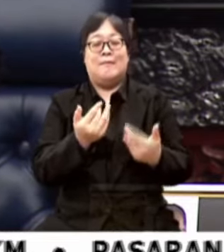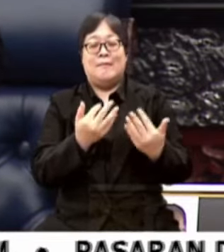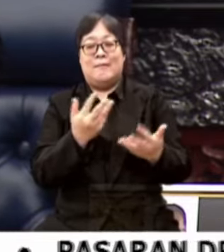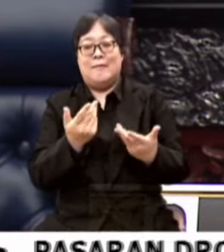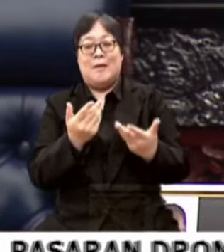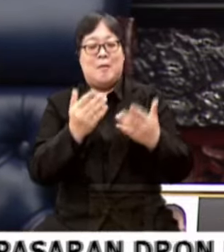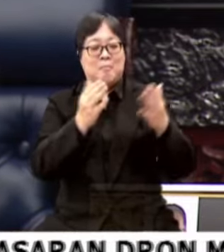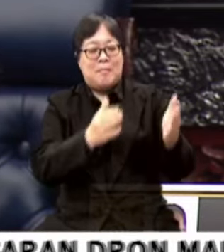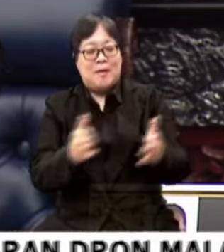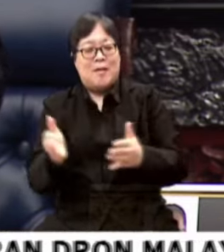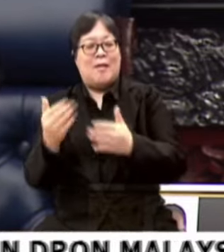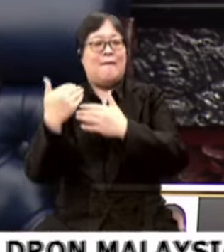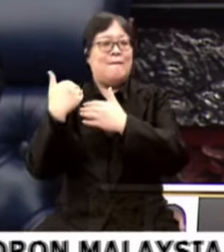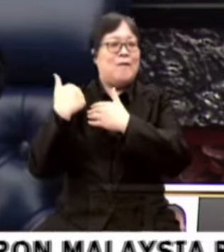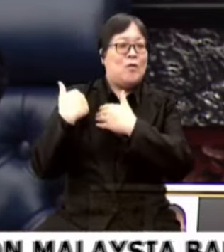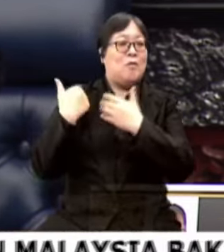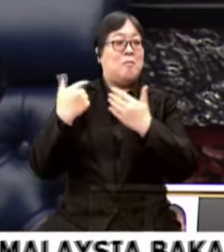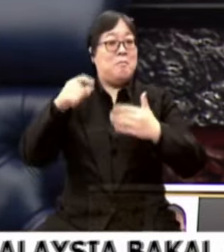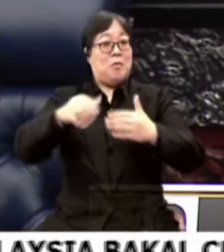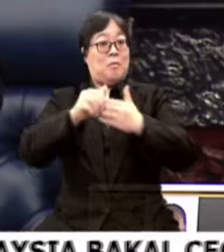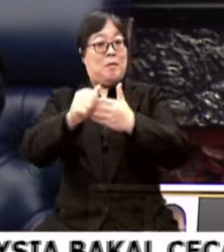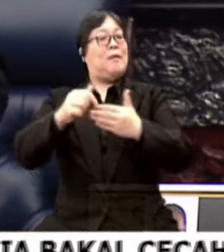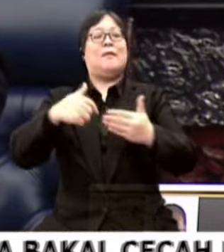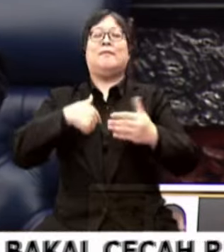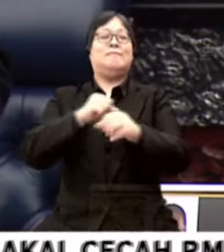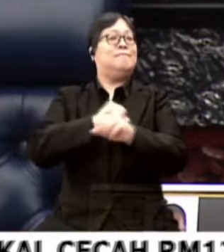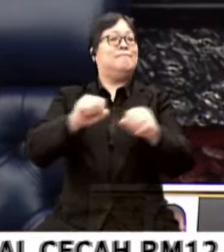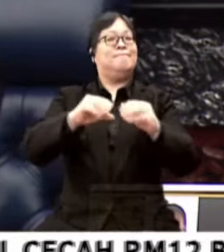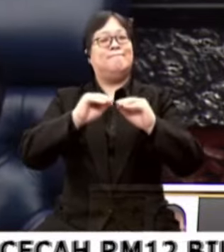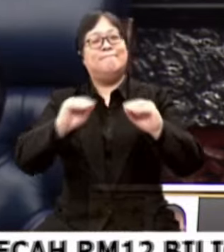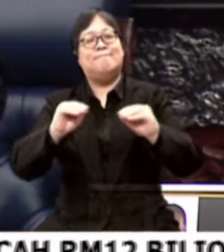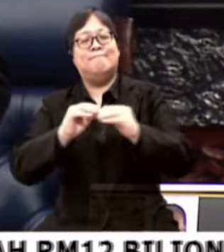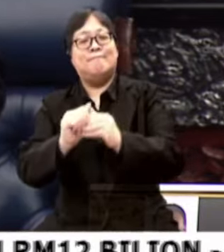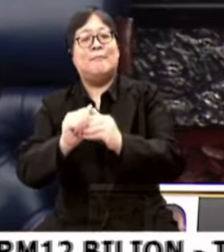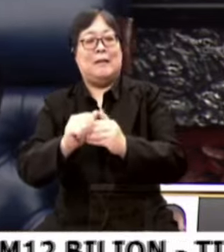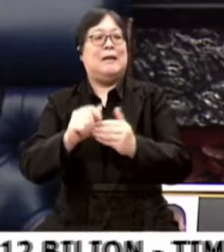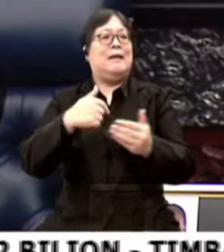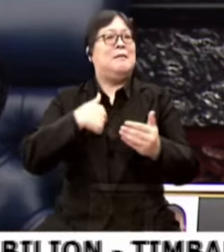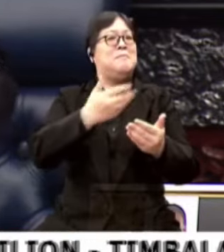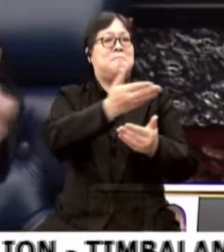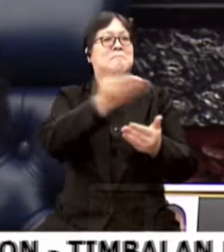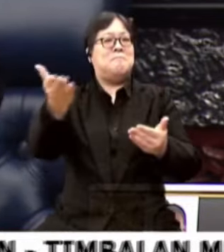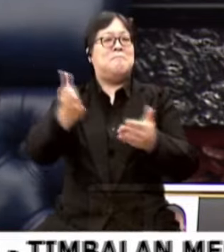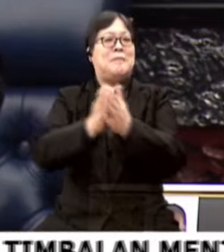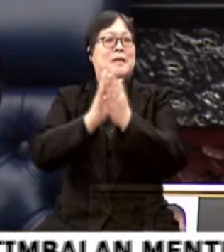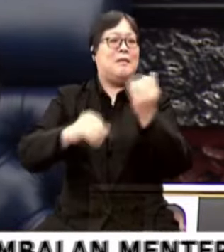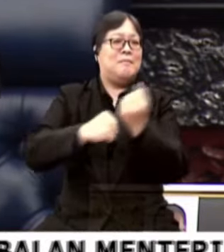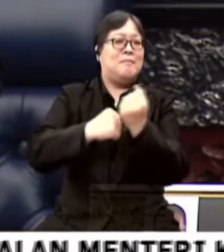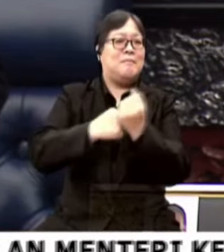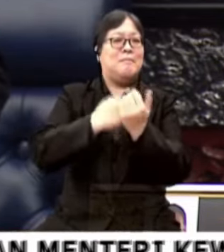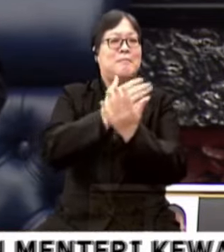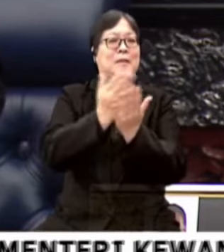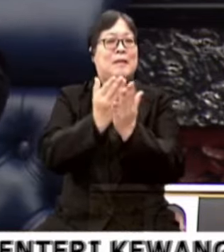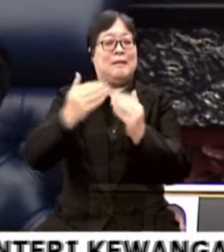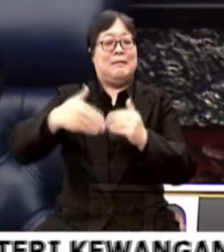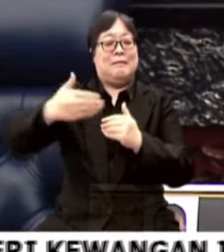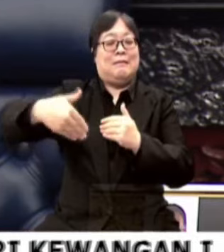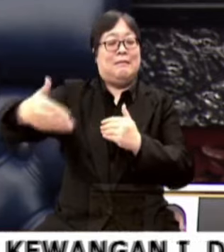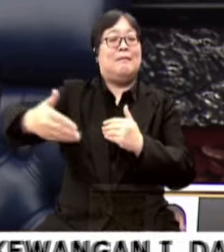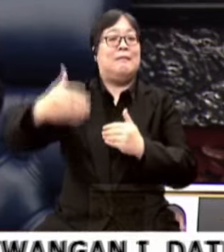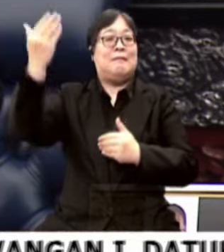peranannya kalau memerlukan bimbingan itu sebabnya kita minta hal-hal yang berhormat menyokong budget yang akan dibentangkan ini supaya